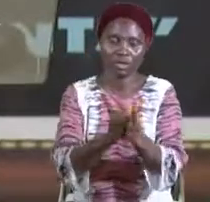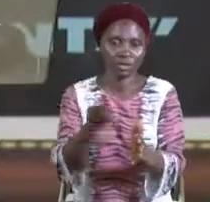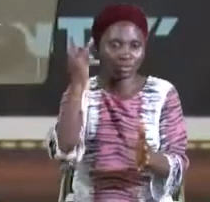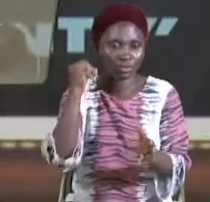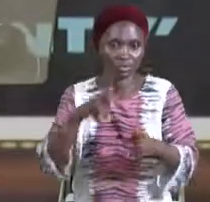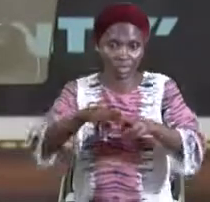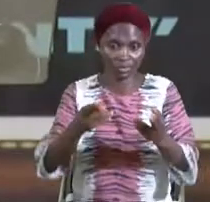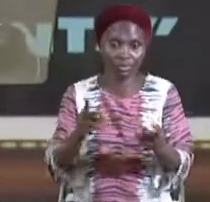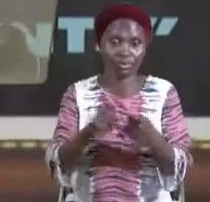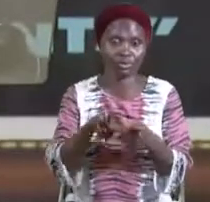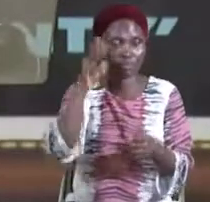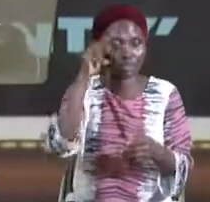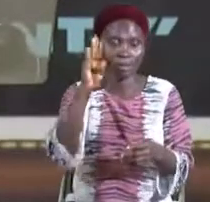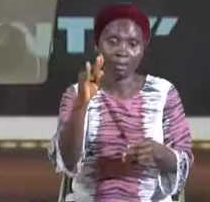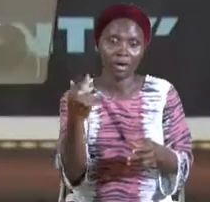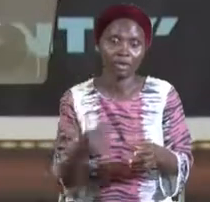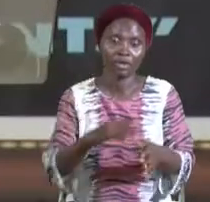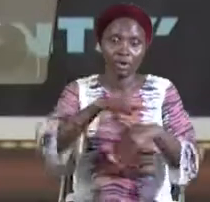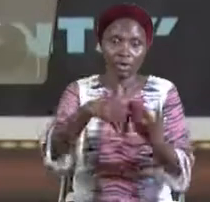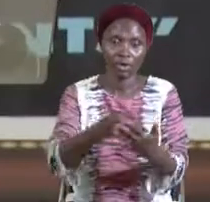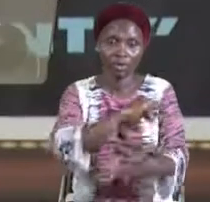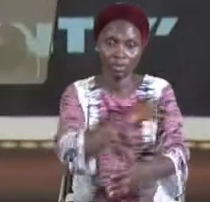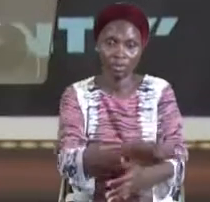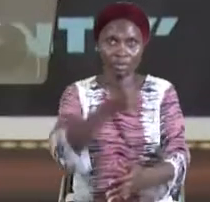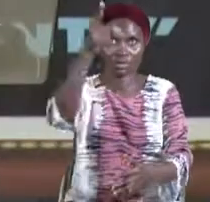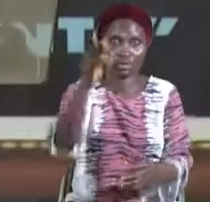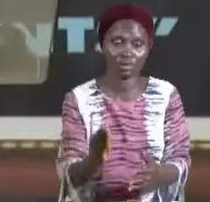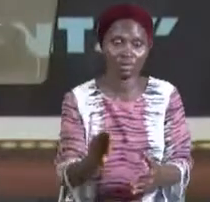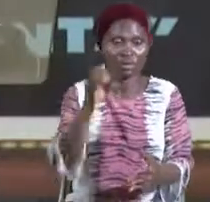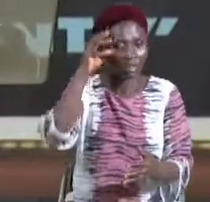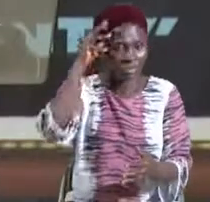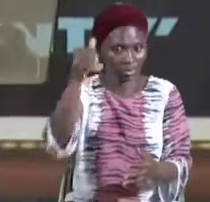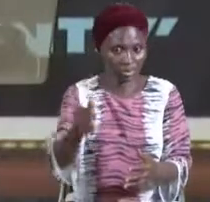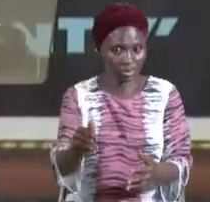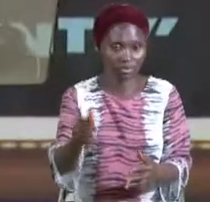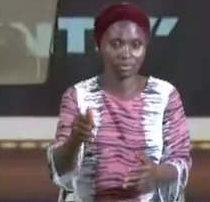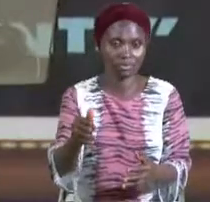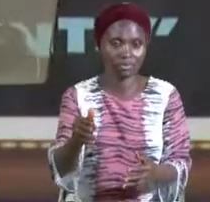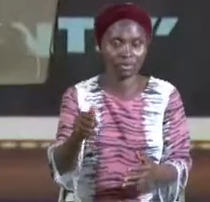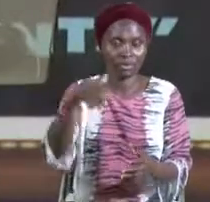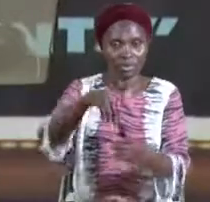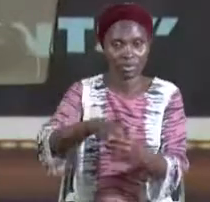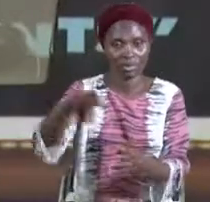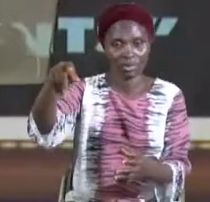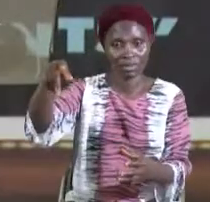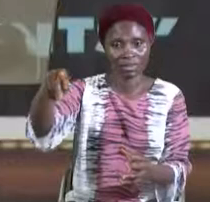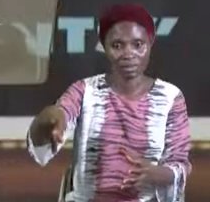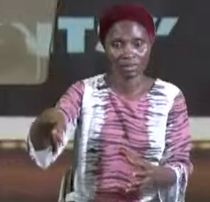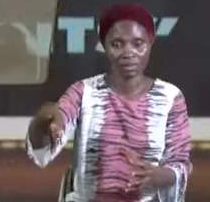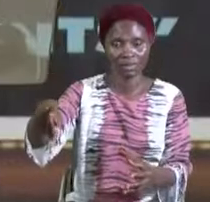lui était révélée par le Dieu Tout-Puissant lui-même. Voyons, psaume 2,